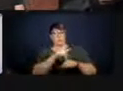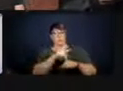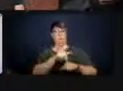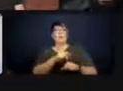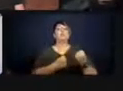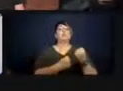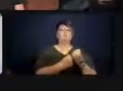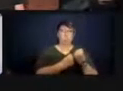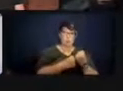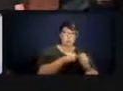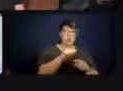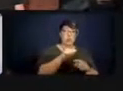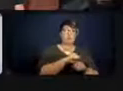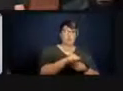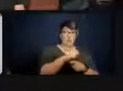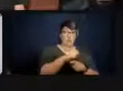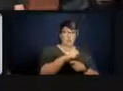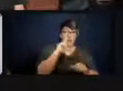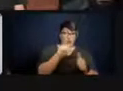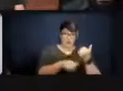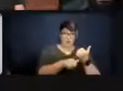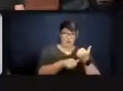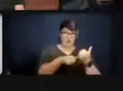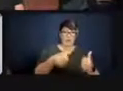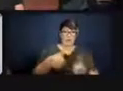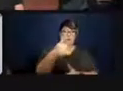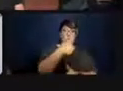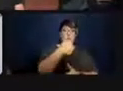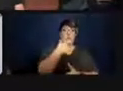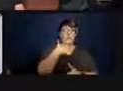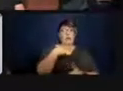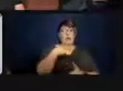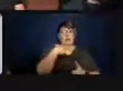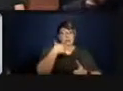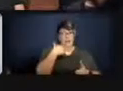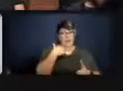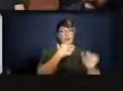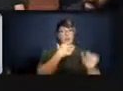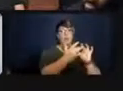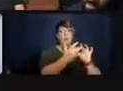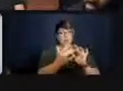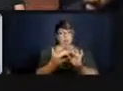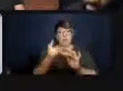nilifurahishwa sana na mafunzo yaliyotolewa kwa wakuu wa shule.